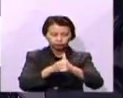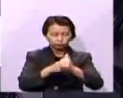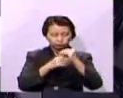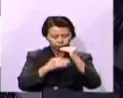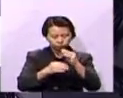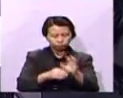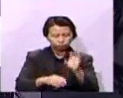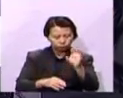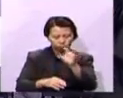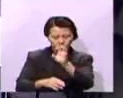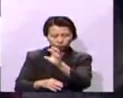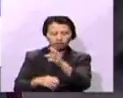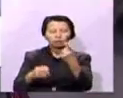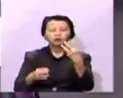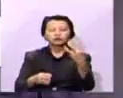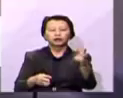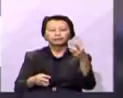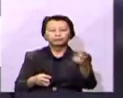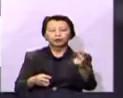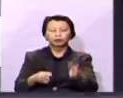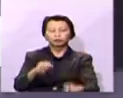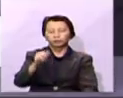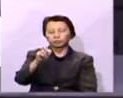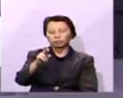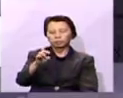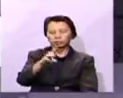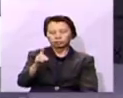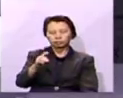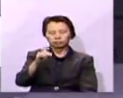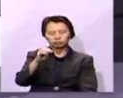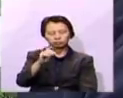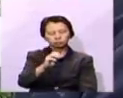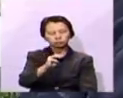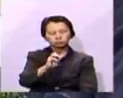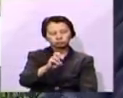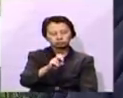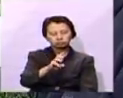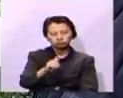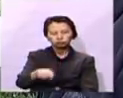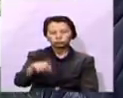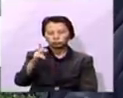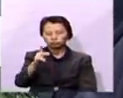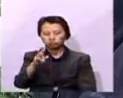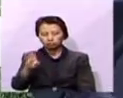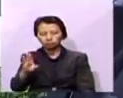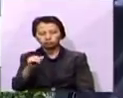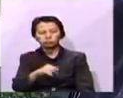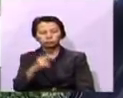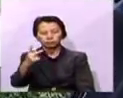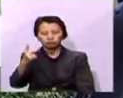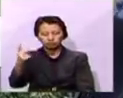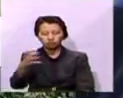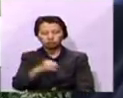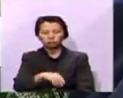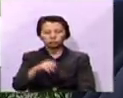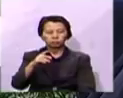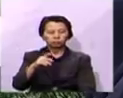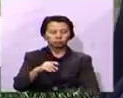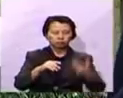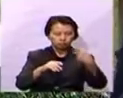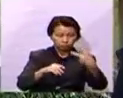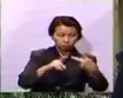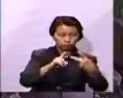melibatkan pemasangan 16 unit ARDA di Kota Marudu, Kota Kinabalu dan Sandakan yang telah siap dan beroperasi. Manakala fasa